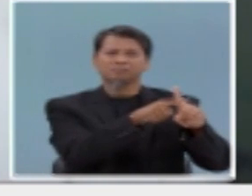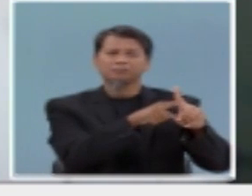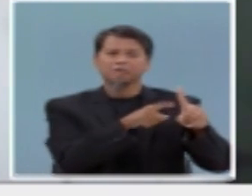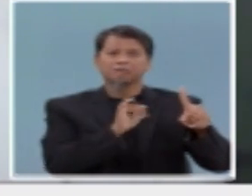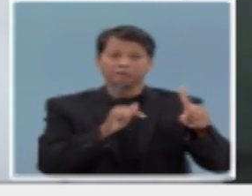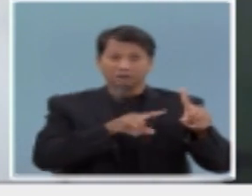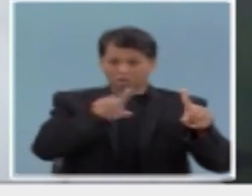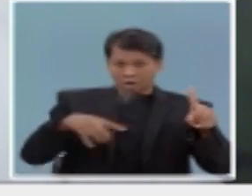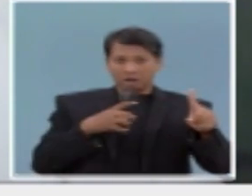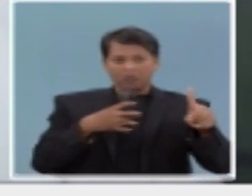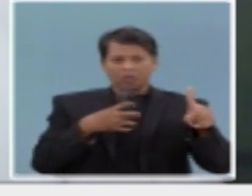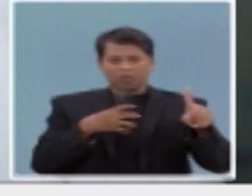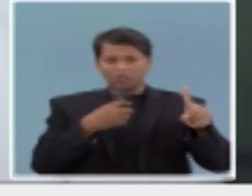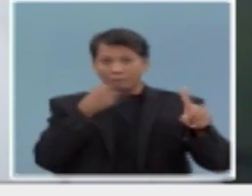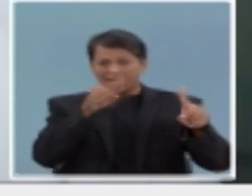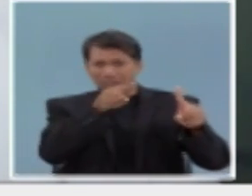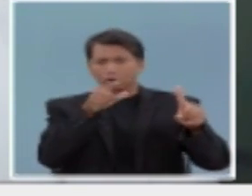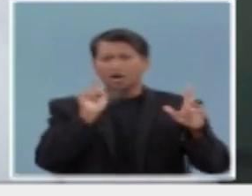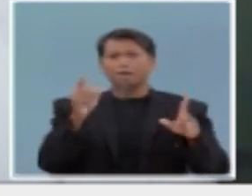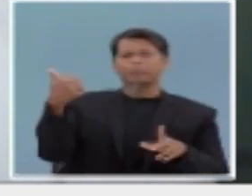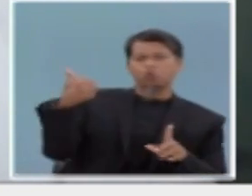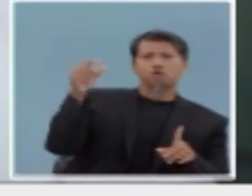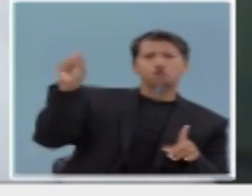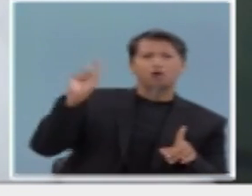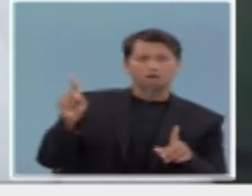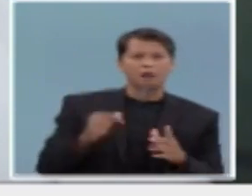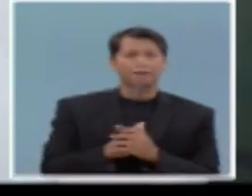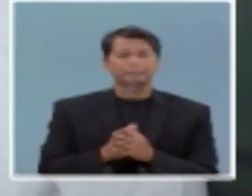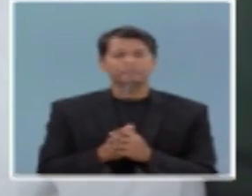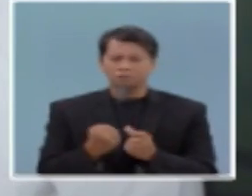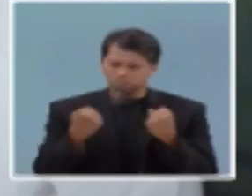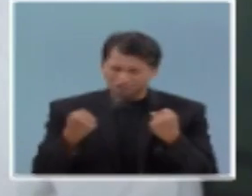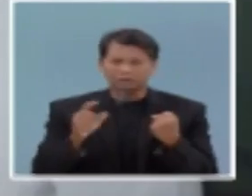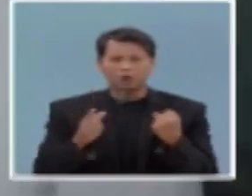informasi, solidaritas bersama, dan gotong royong.